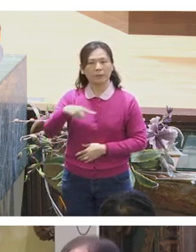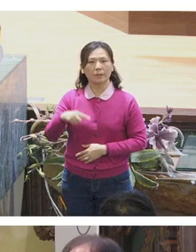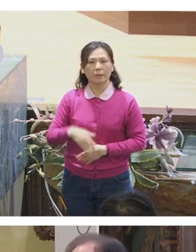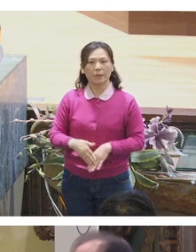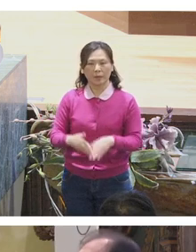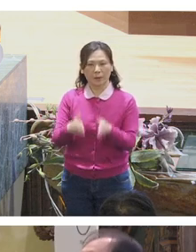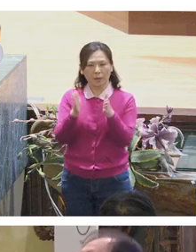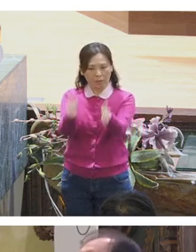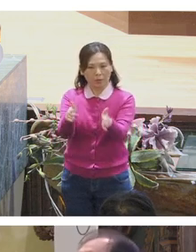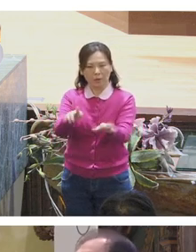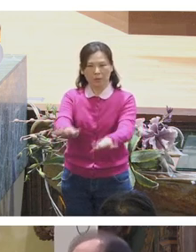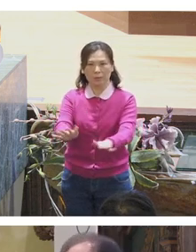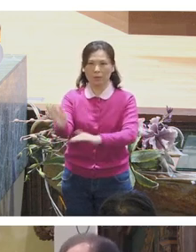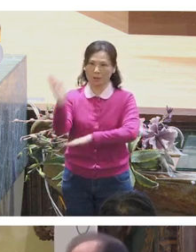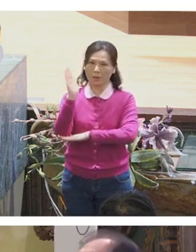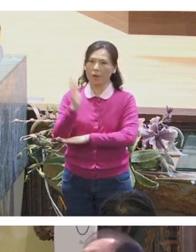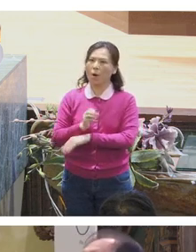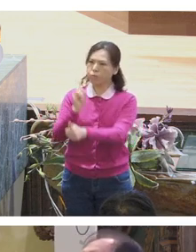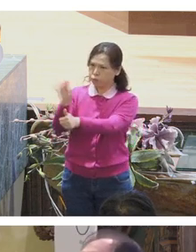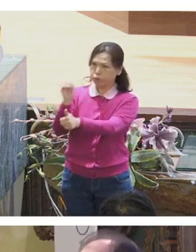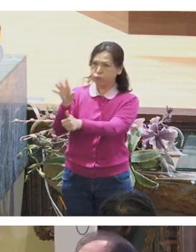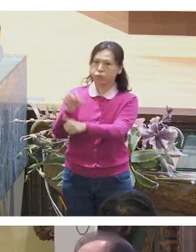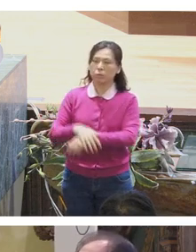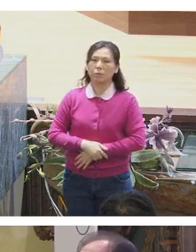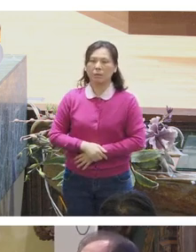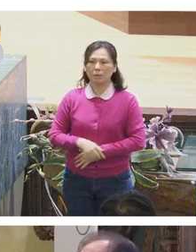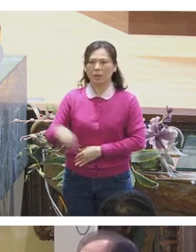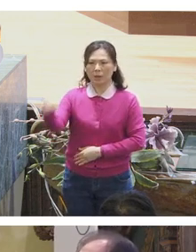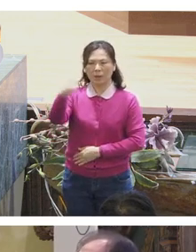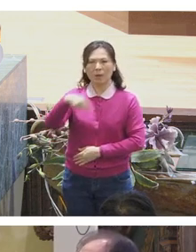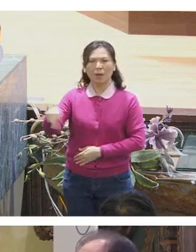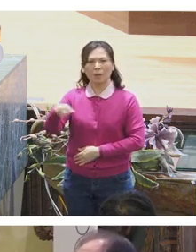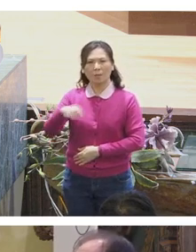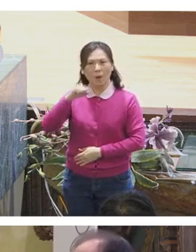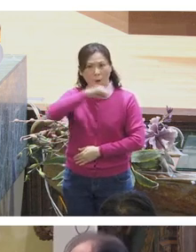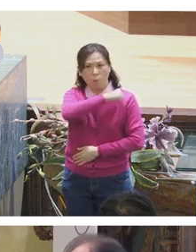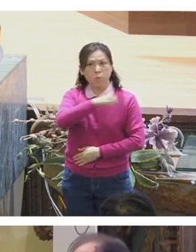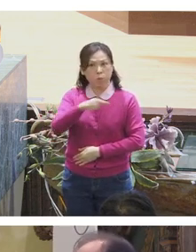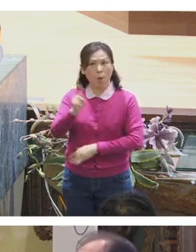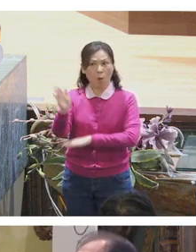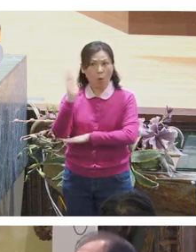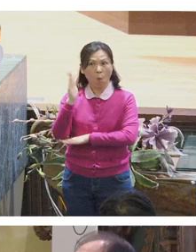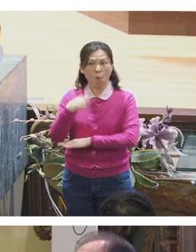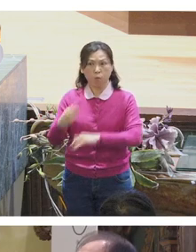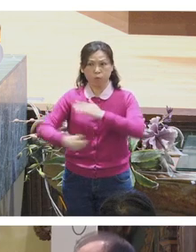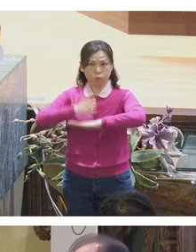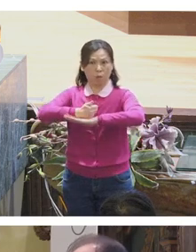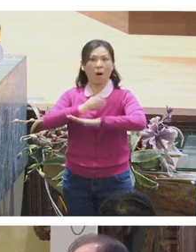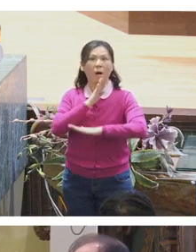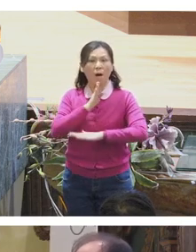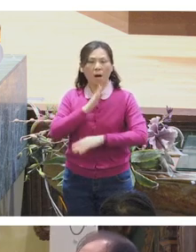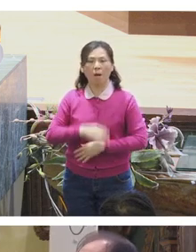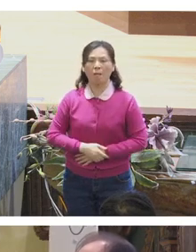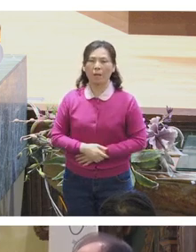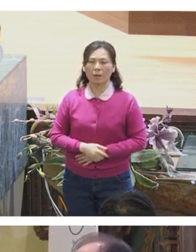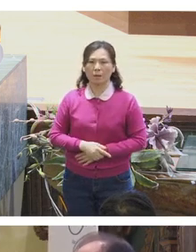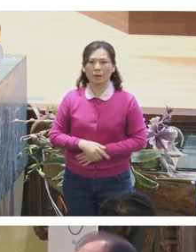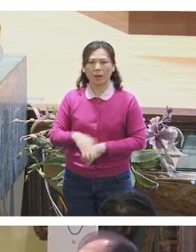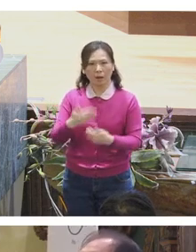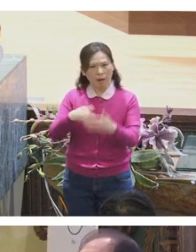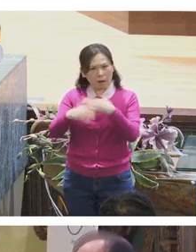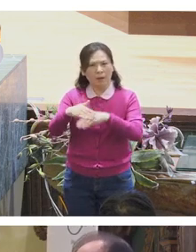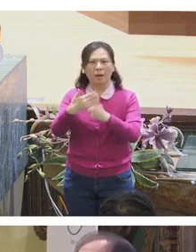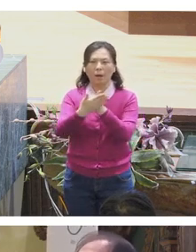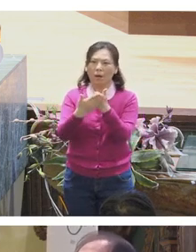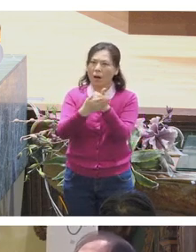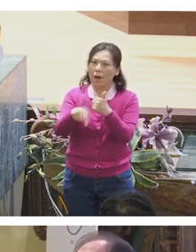对现在的政府告诉他们，你们是一个本土化的政府，要更爱护台湾